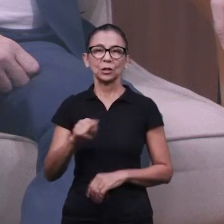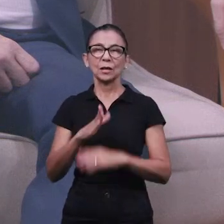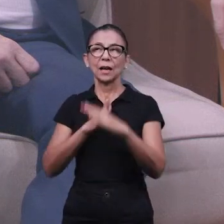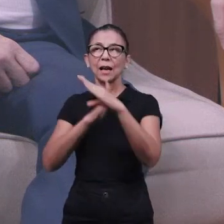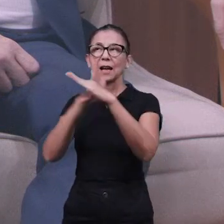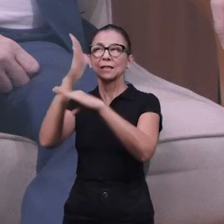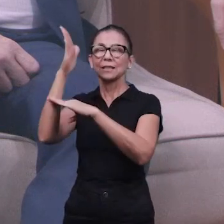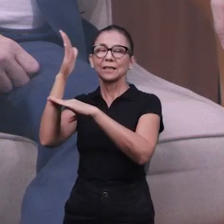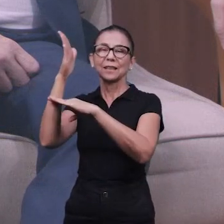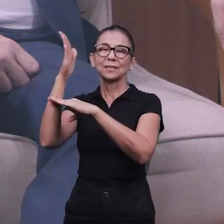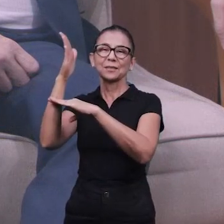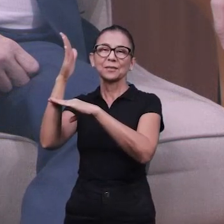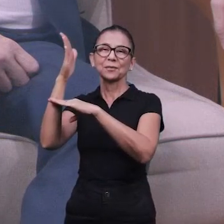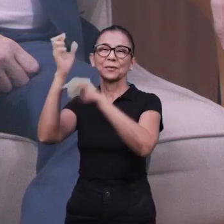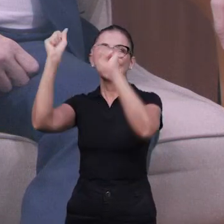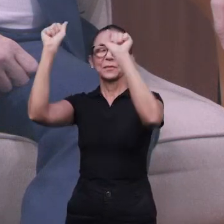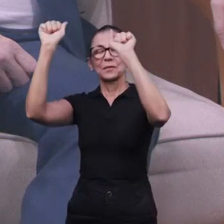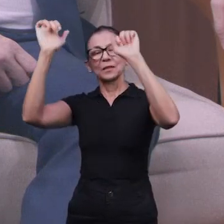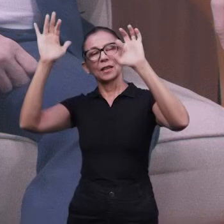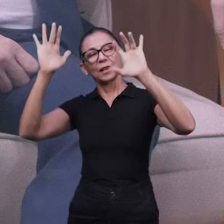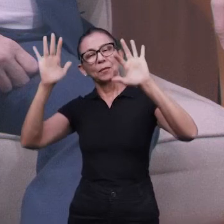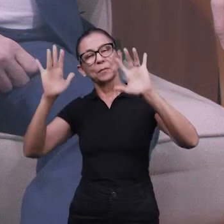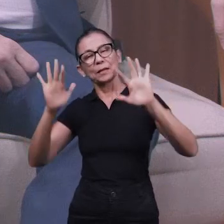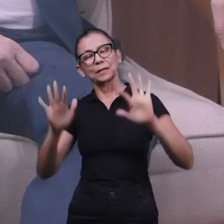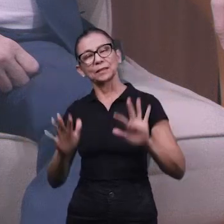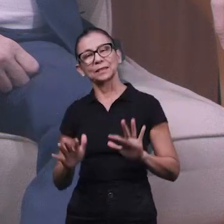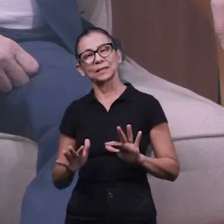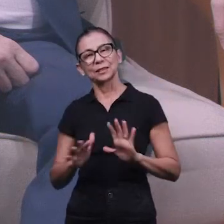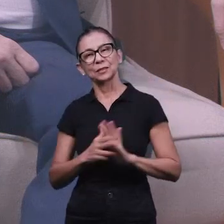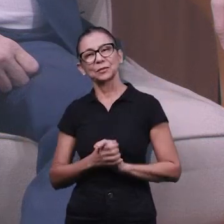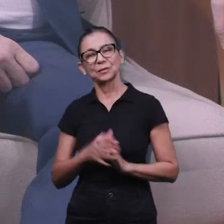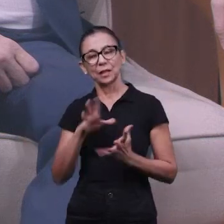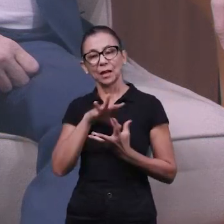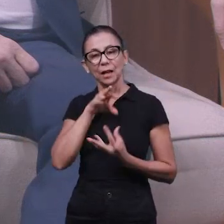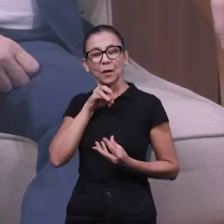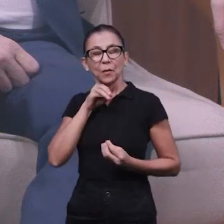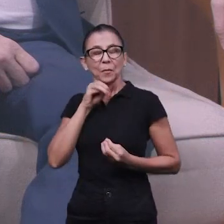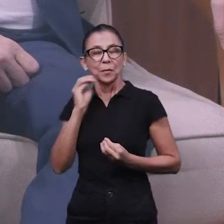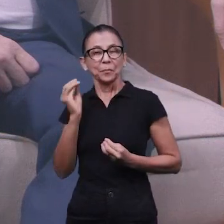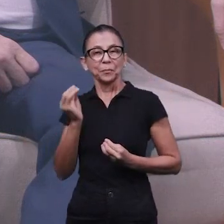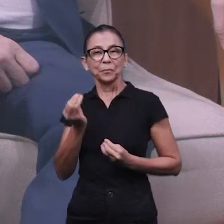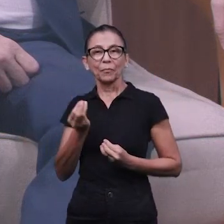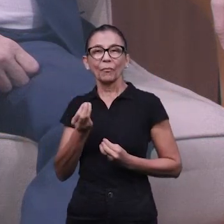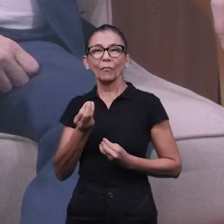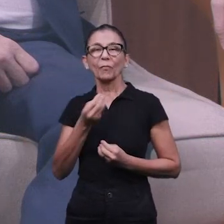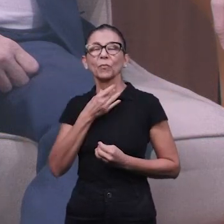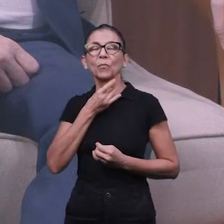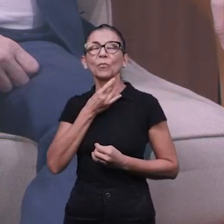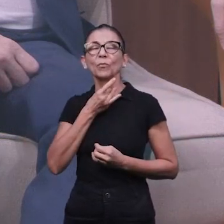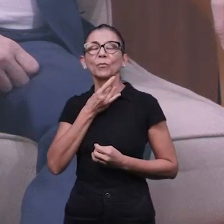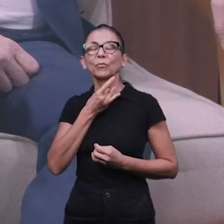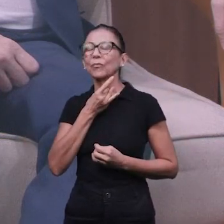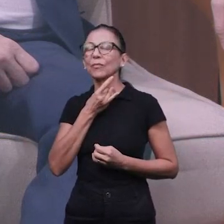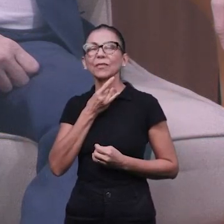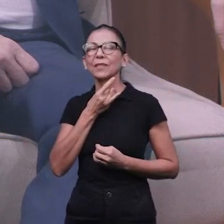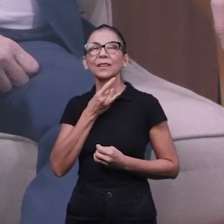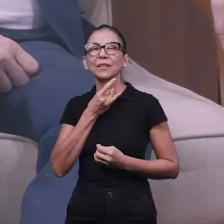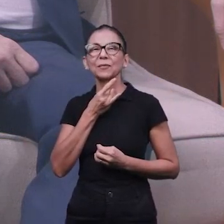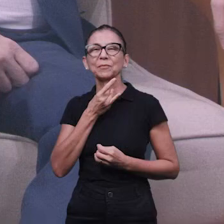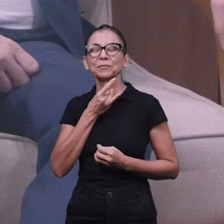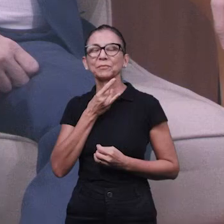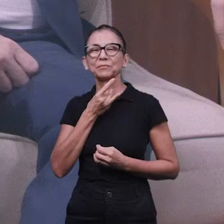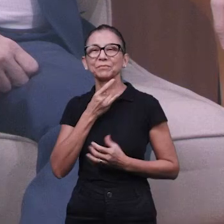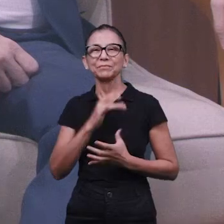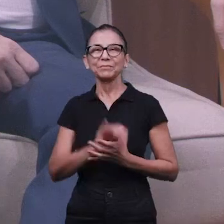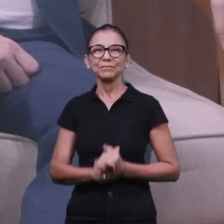ainsi nous aurons toujours l'accès à cette bénédiction, de désaltérer la soif de notre âme